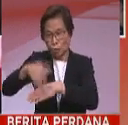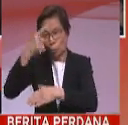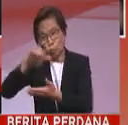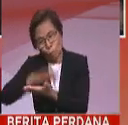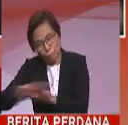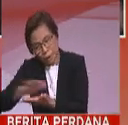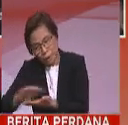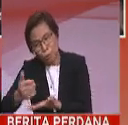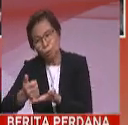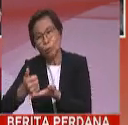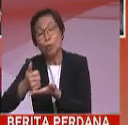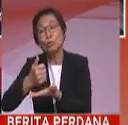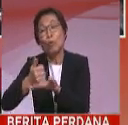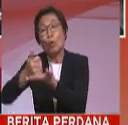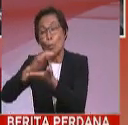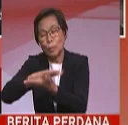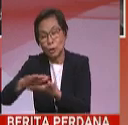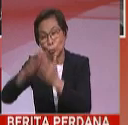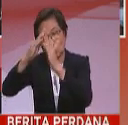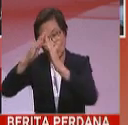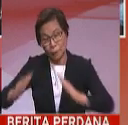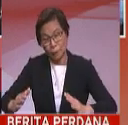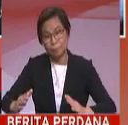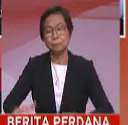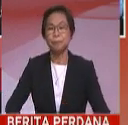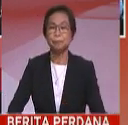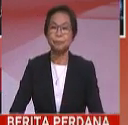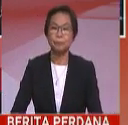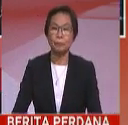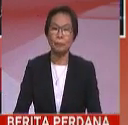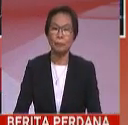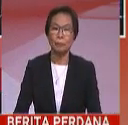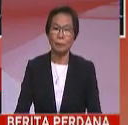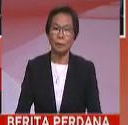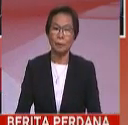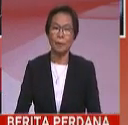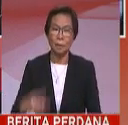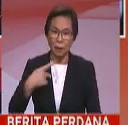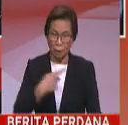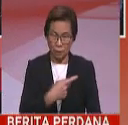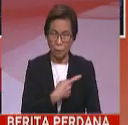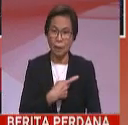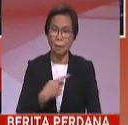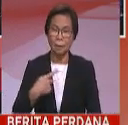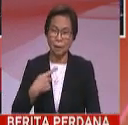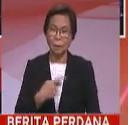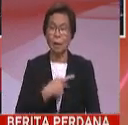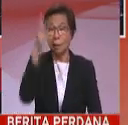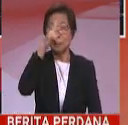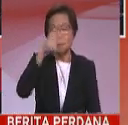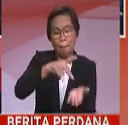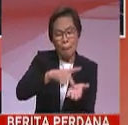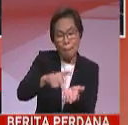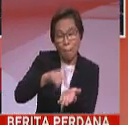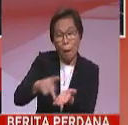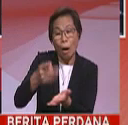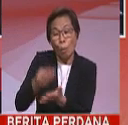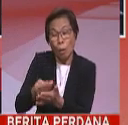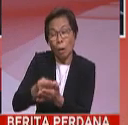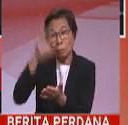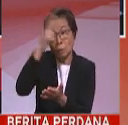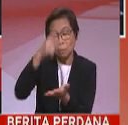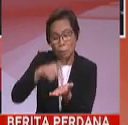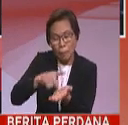rumah mereka yang terjejas. Dan kita juga kerajaan membelanjakan wang